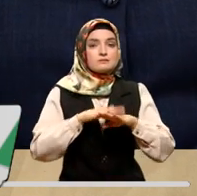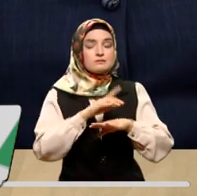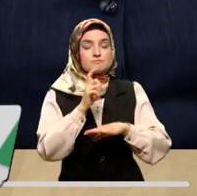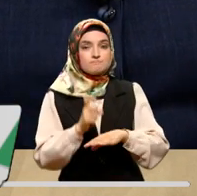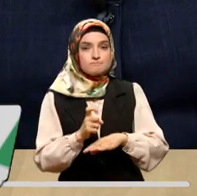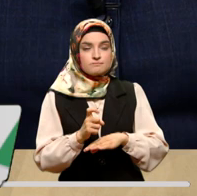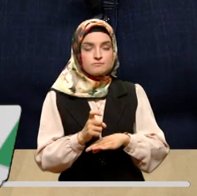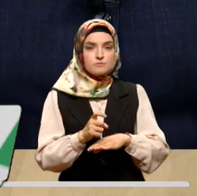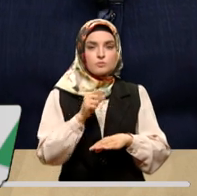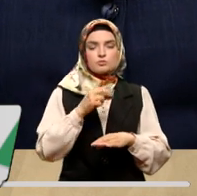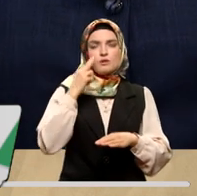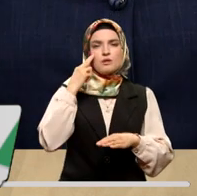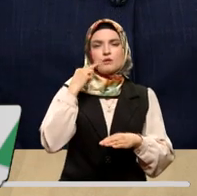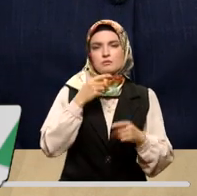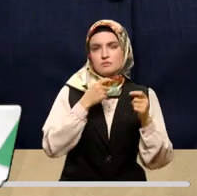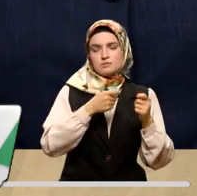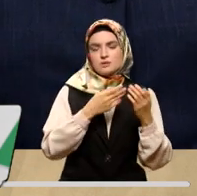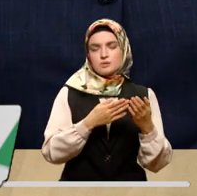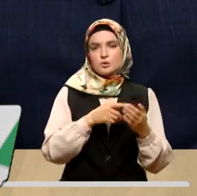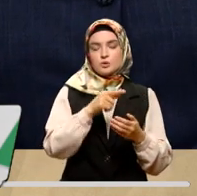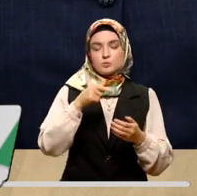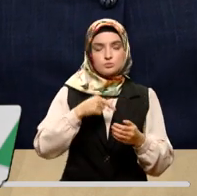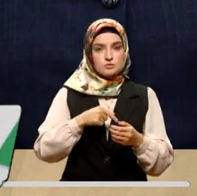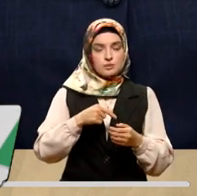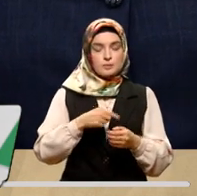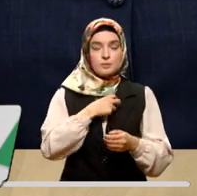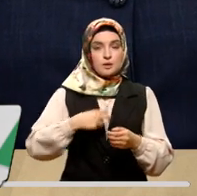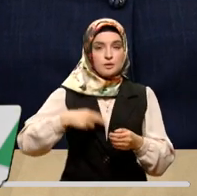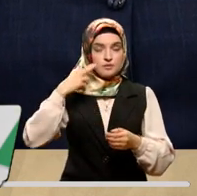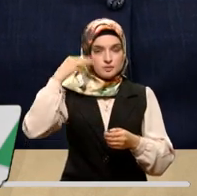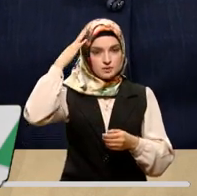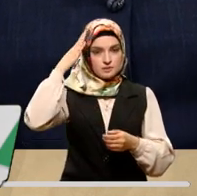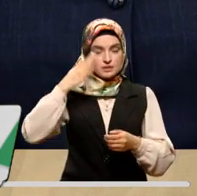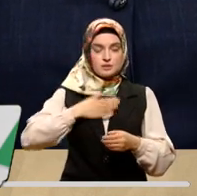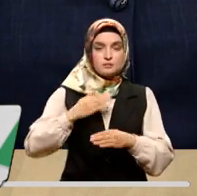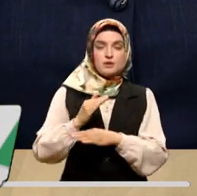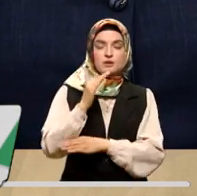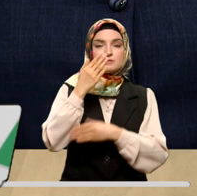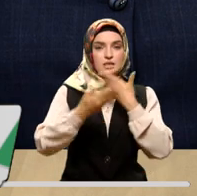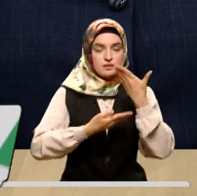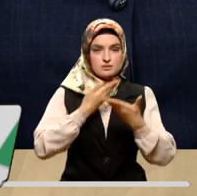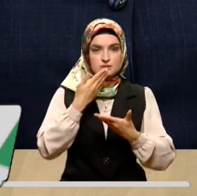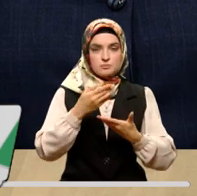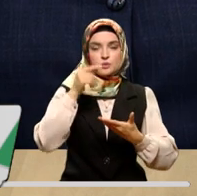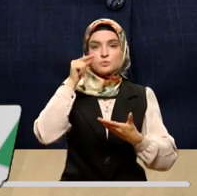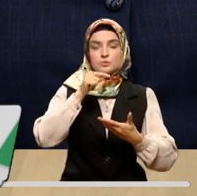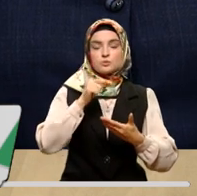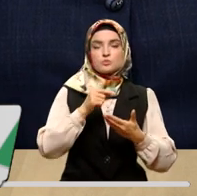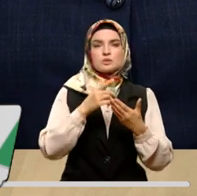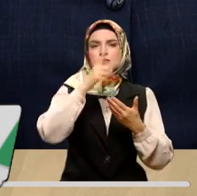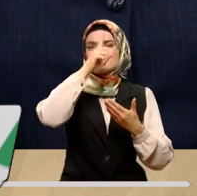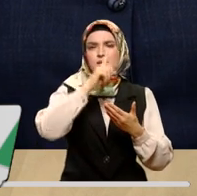bir de siyer eğitim dediğimiz bir çalışmamız var ki Hazreti Peygamber sallallahu aleyhi ve sellem'i tanıtmak. Hazreti Peygamber Efendimiz tanıtmak